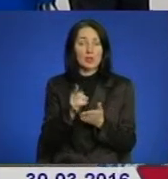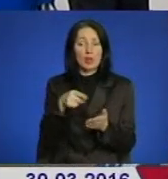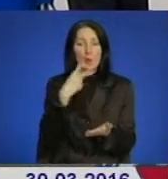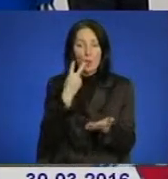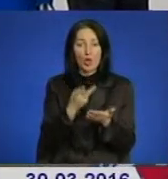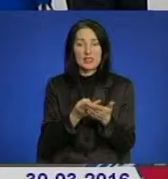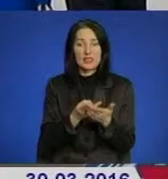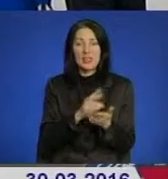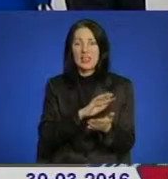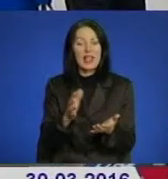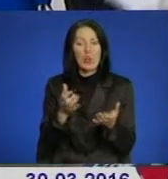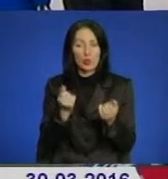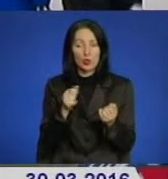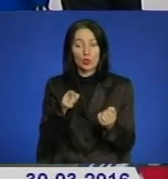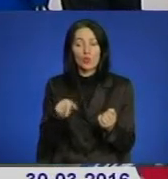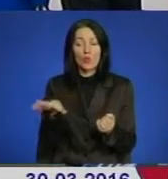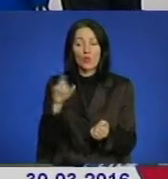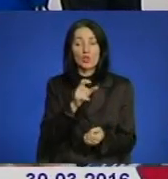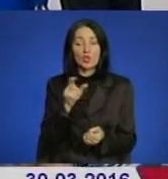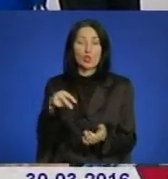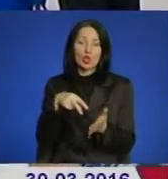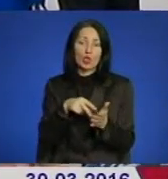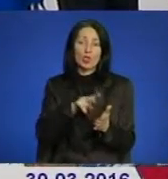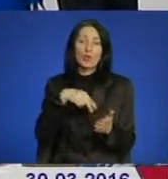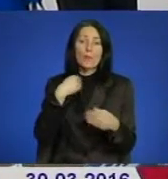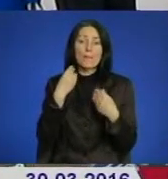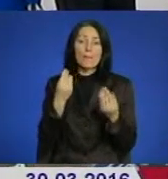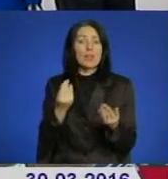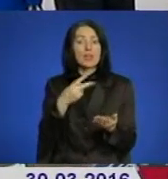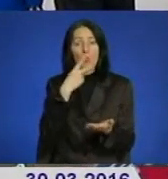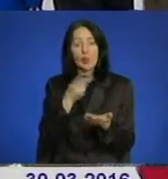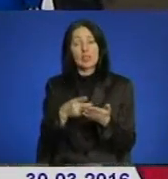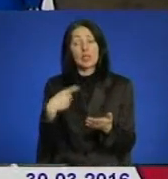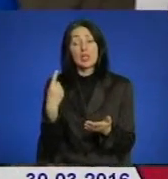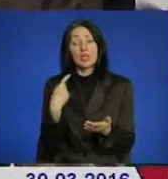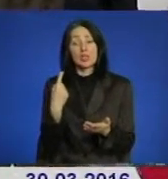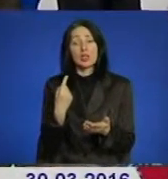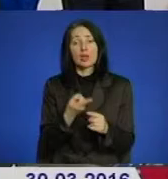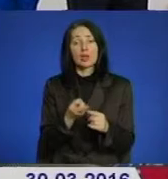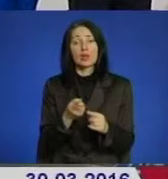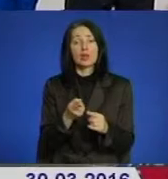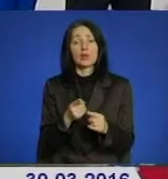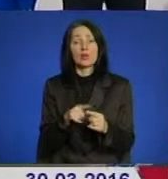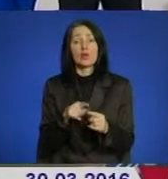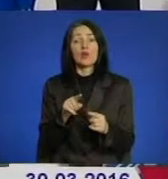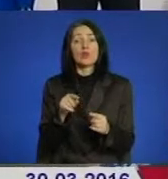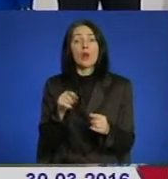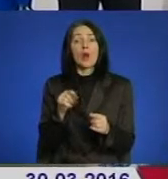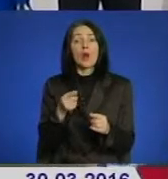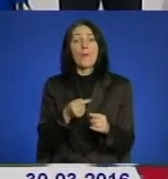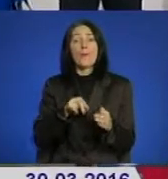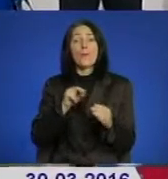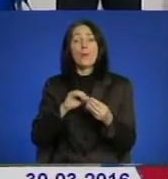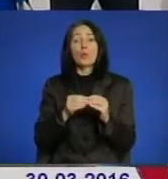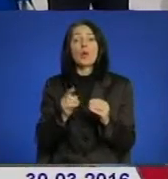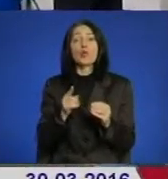показники не беруть, тому всі люди стоять, щоб подати показники лічильника. В цьому проблема? Проблема завжди,